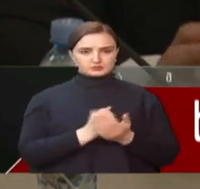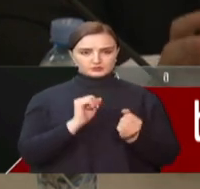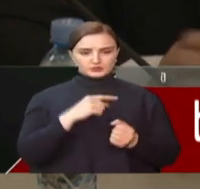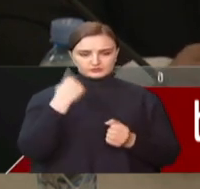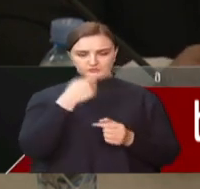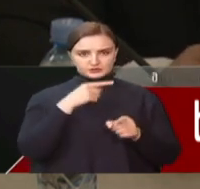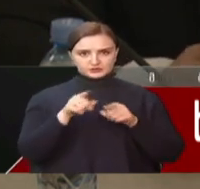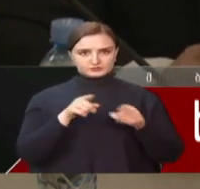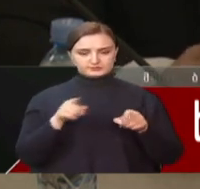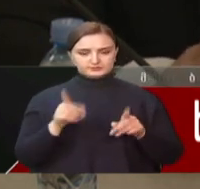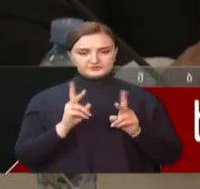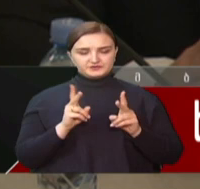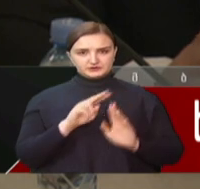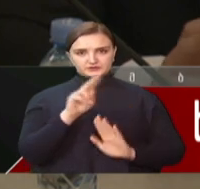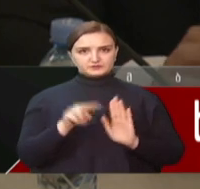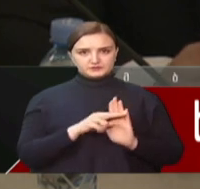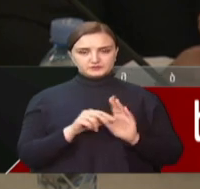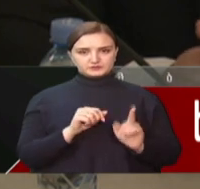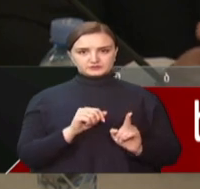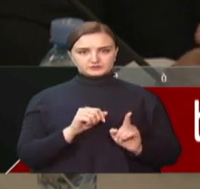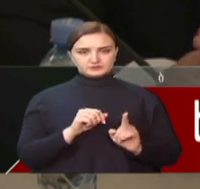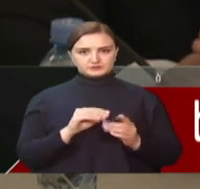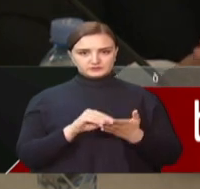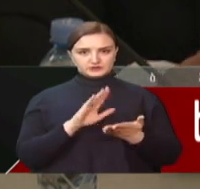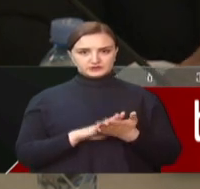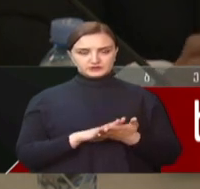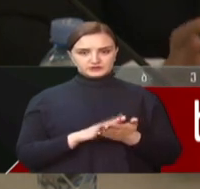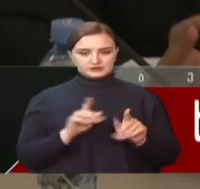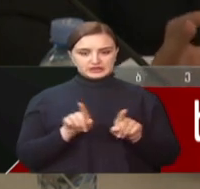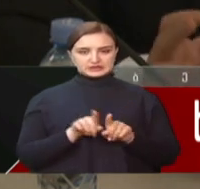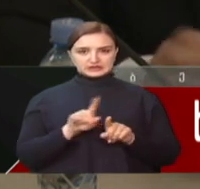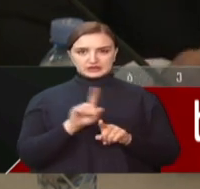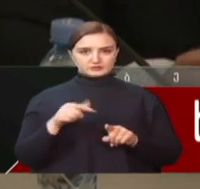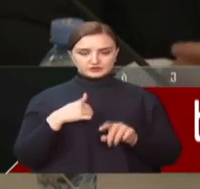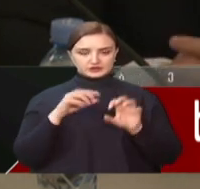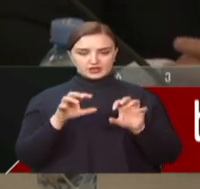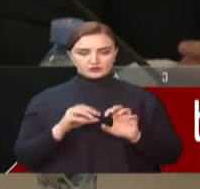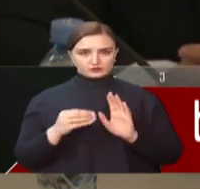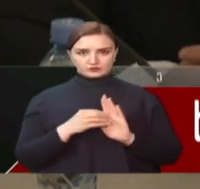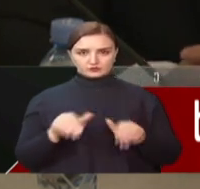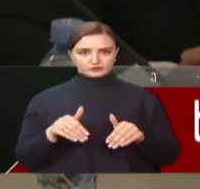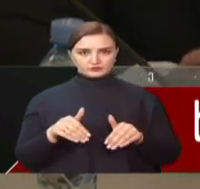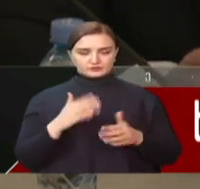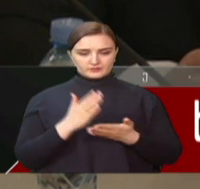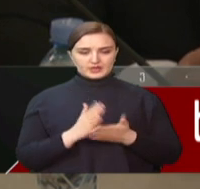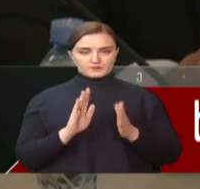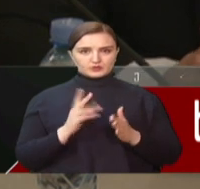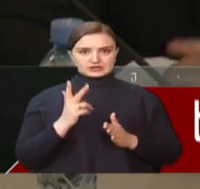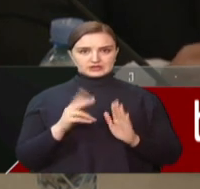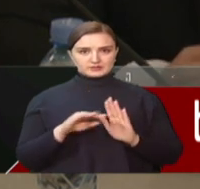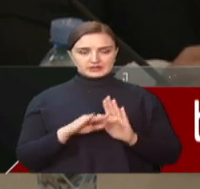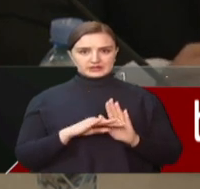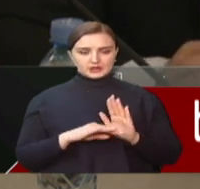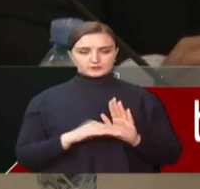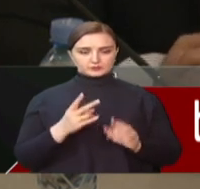პირების მისამართით, რომლებიც ექვემდებარებიან რეესტრს. ესეთი რამე ჩვენ კანონპროექტში არ არის. Არის მხოლოდ სამი კრიტერიუმი,